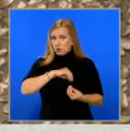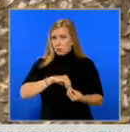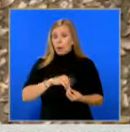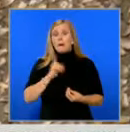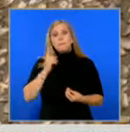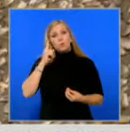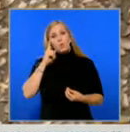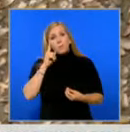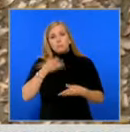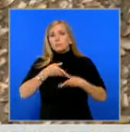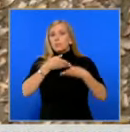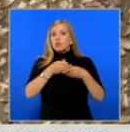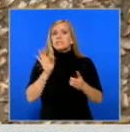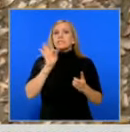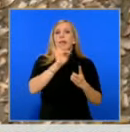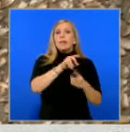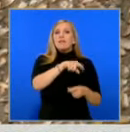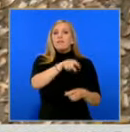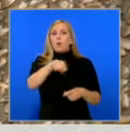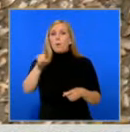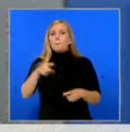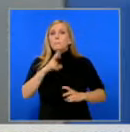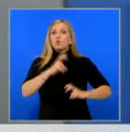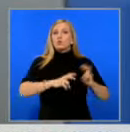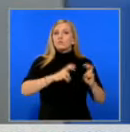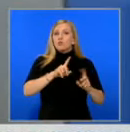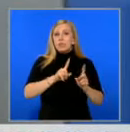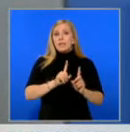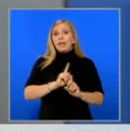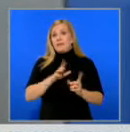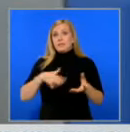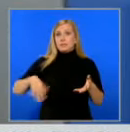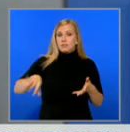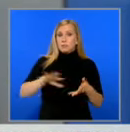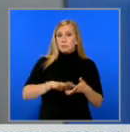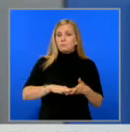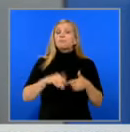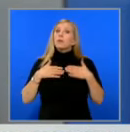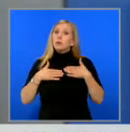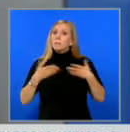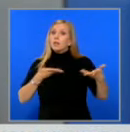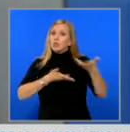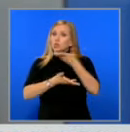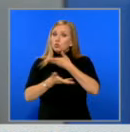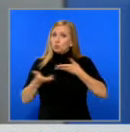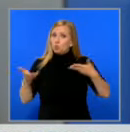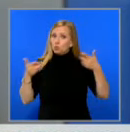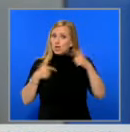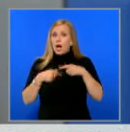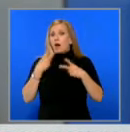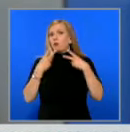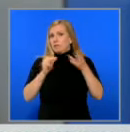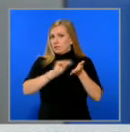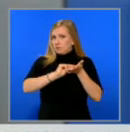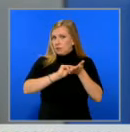целево производителите а не всички заяви василев дискусии в кабинета има ако погледнете стенограмите на министерски